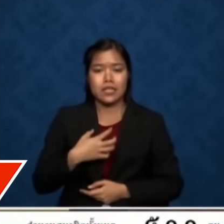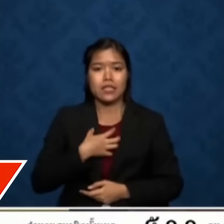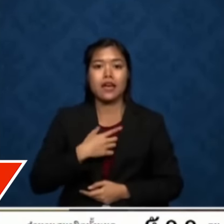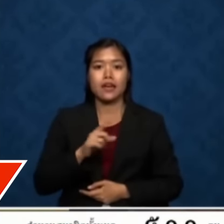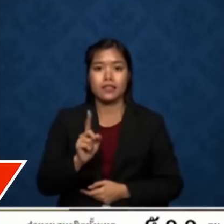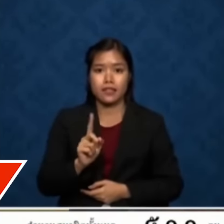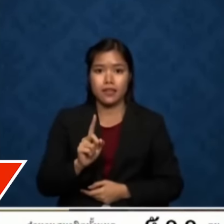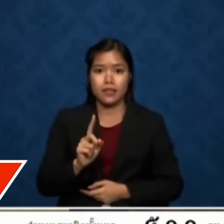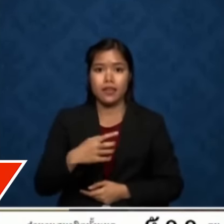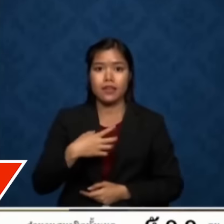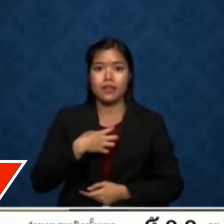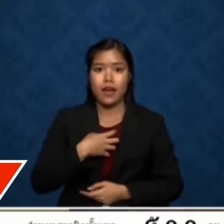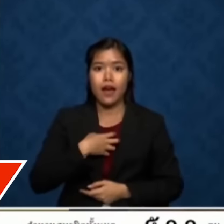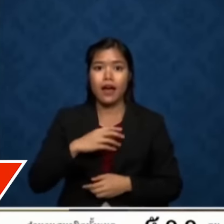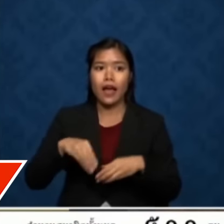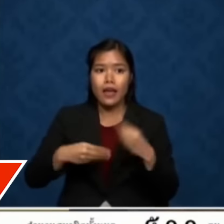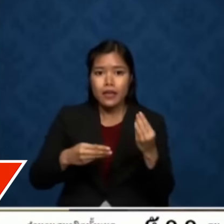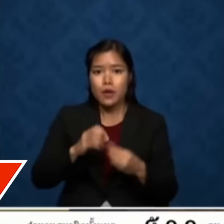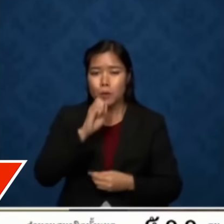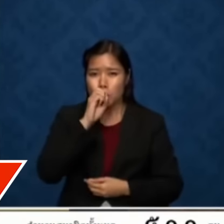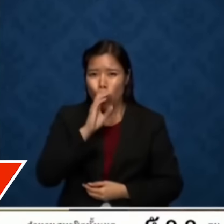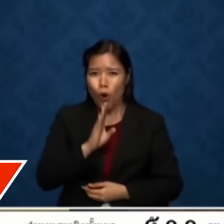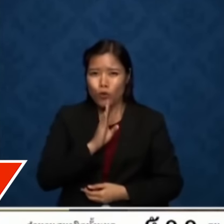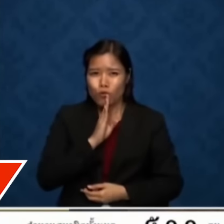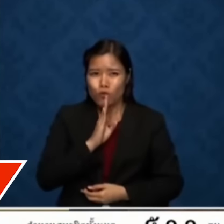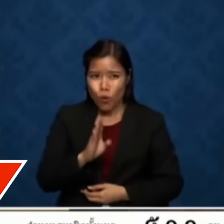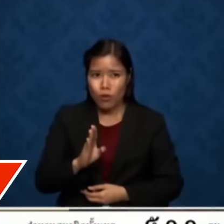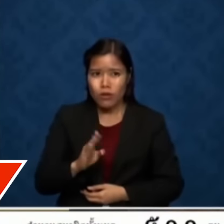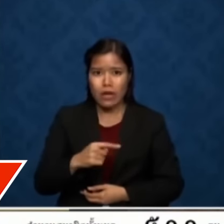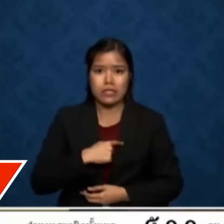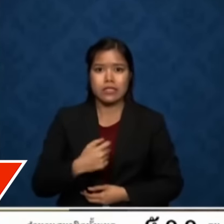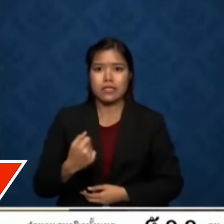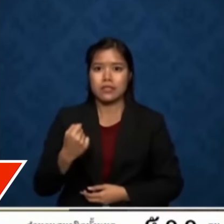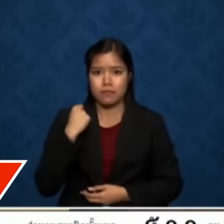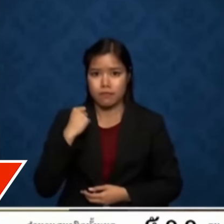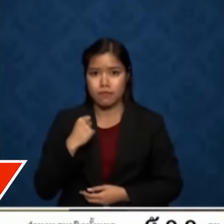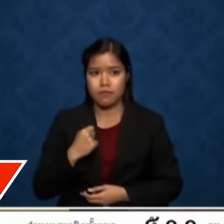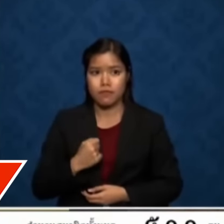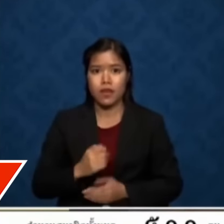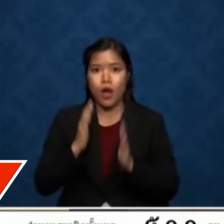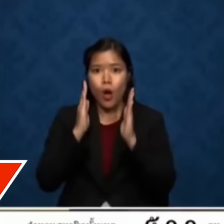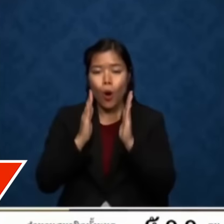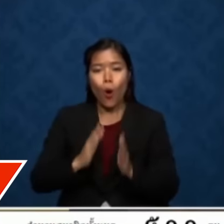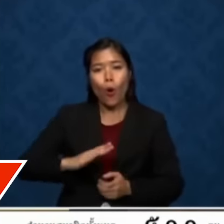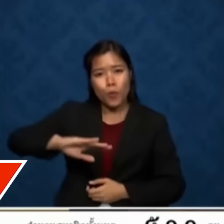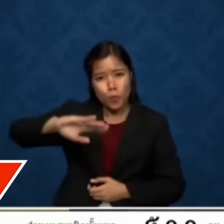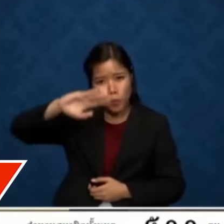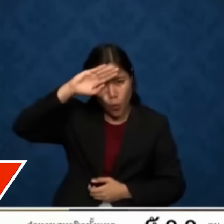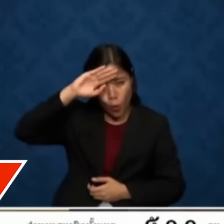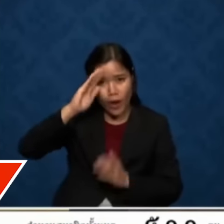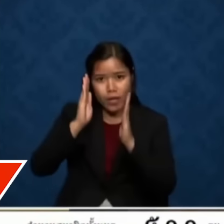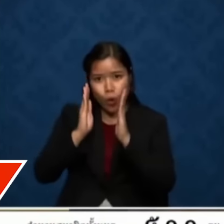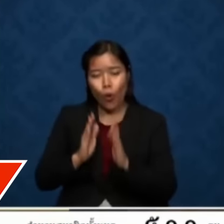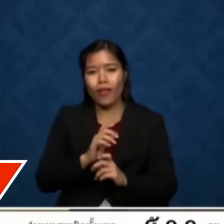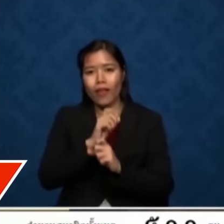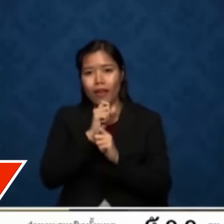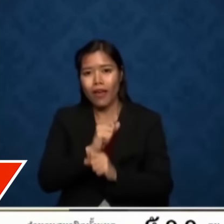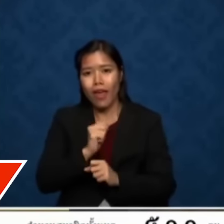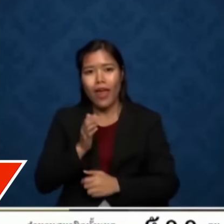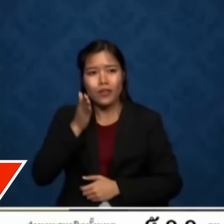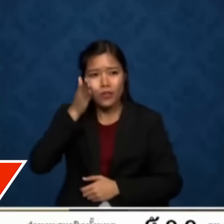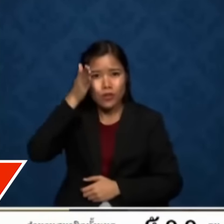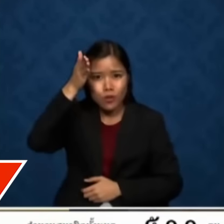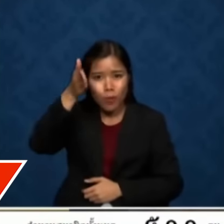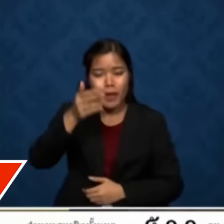ก็คือต้องการให้ยืนยันครับให้ท่านรัฐมนตรียืนยันอย่างหนักแน่นครับว่าผู้ป่วยทุกคนหรือผู้สูงอายุทุกคนหลังจากนี้จะได้